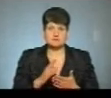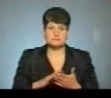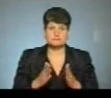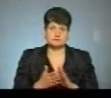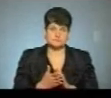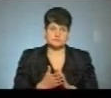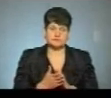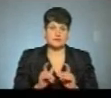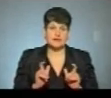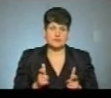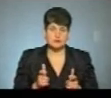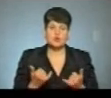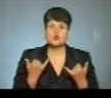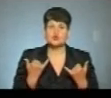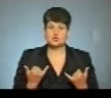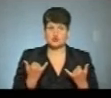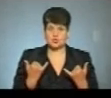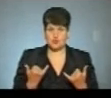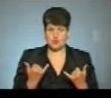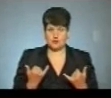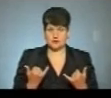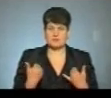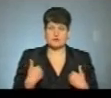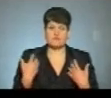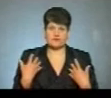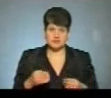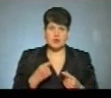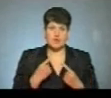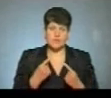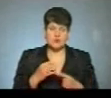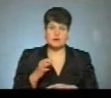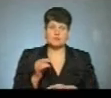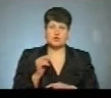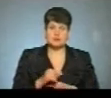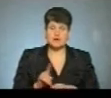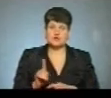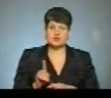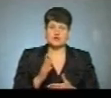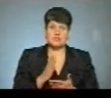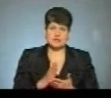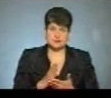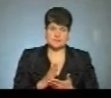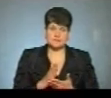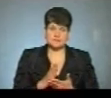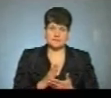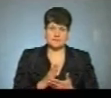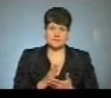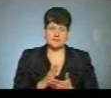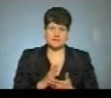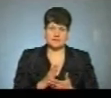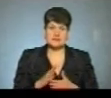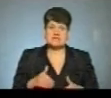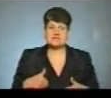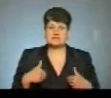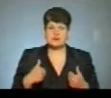карантину? Сьогодні, так як ми вже говорили про це, що є певна періодичність звернень